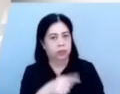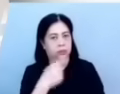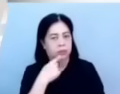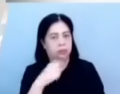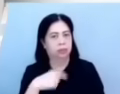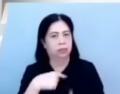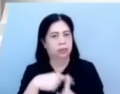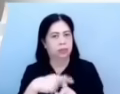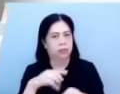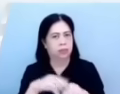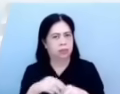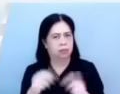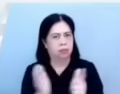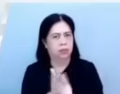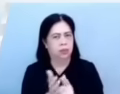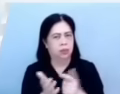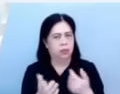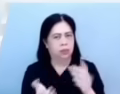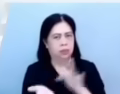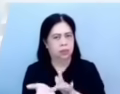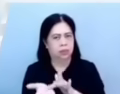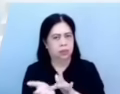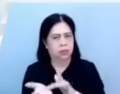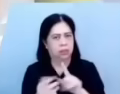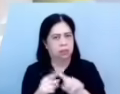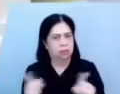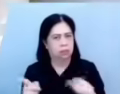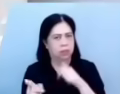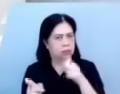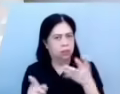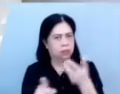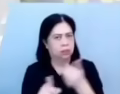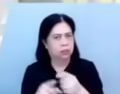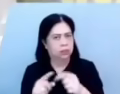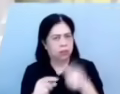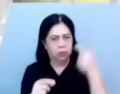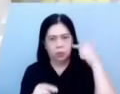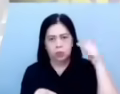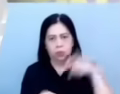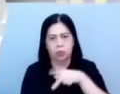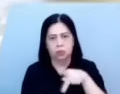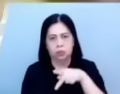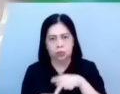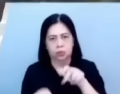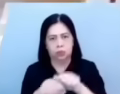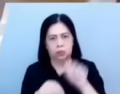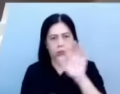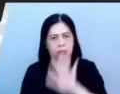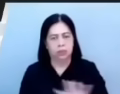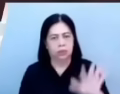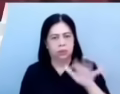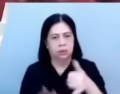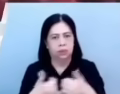isang bawal na substance bagamat di nakaapekto sa gold ng Pilipinas sa Asian Games.